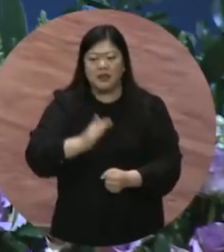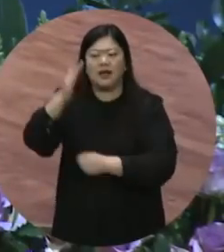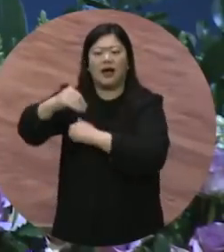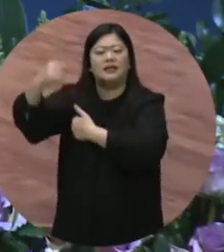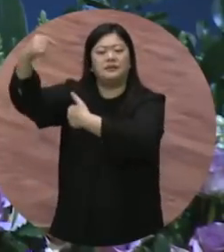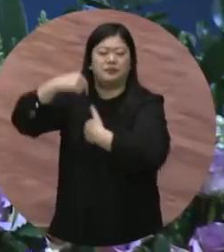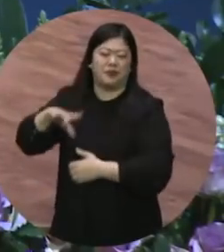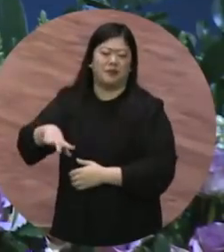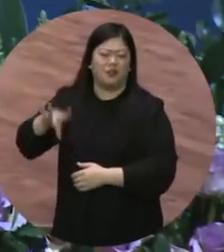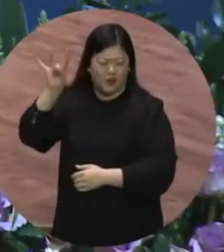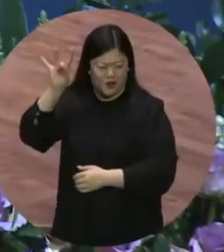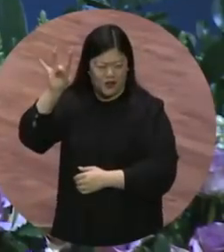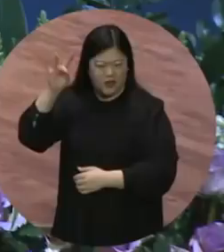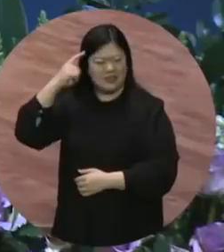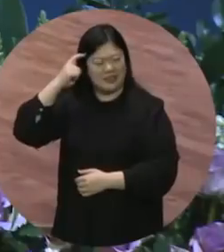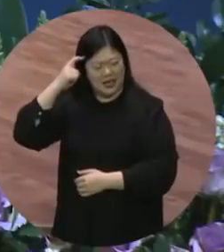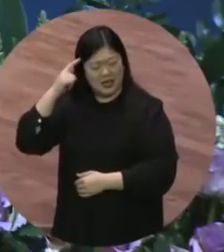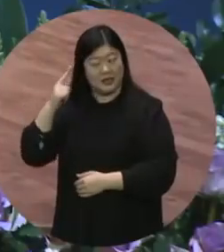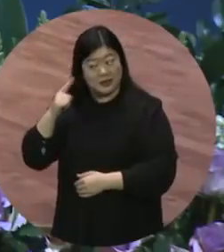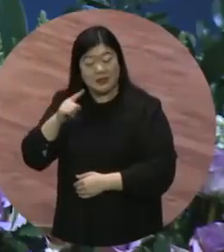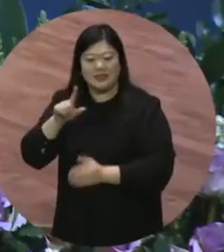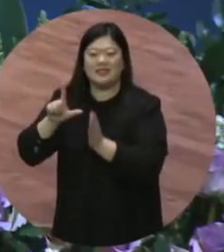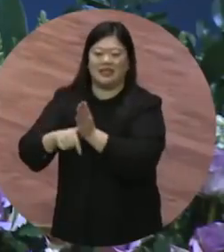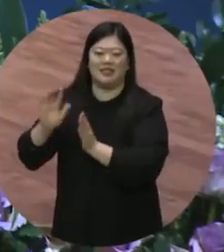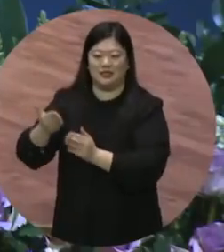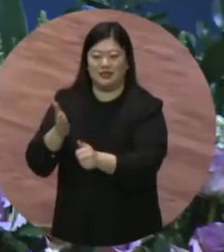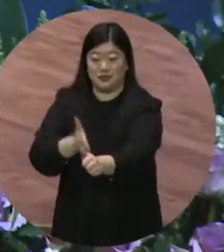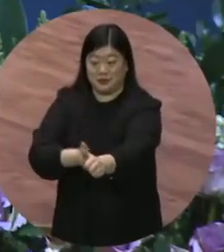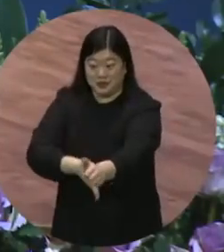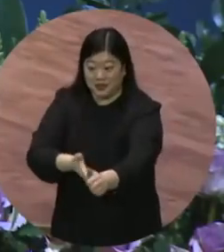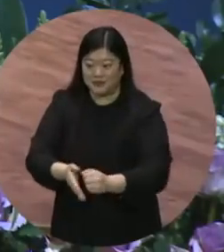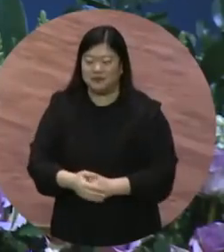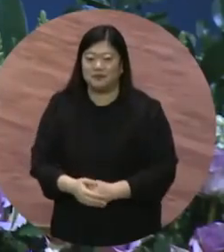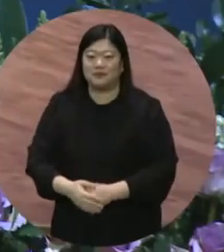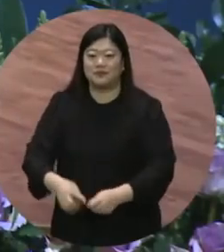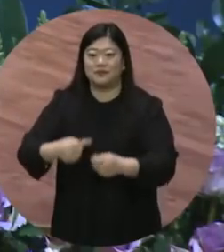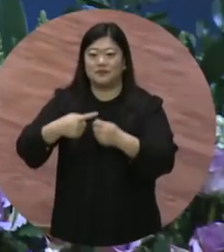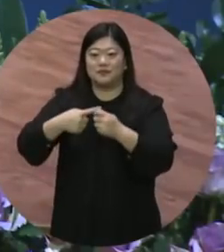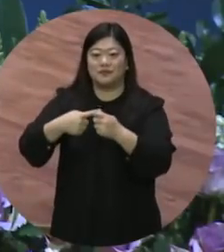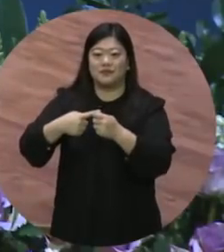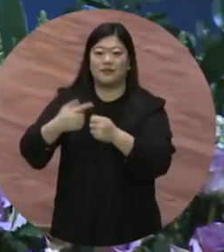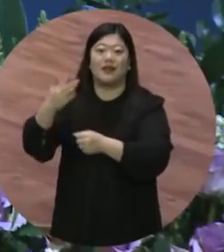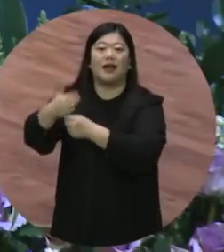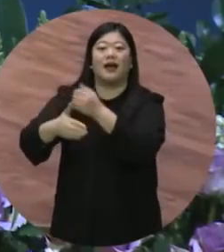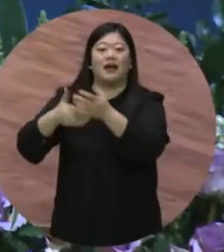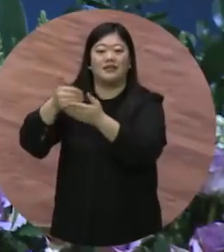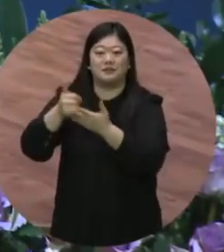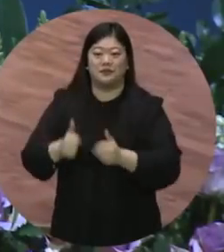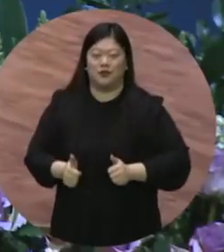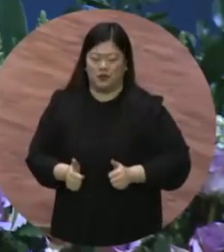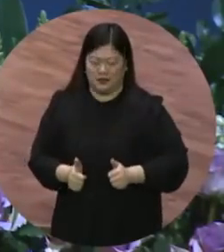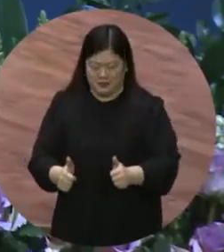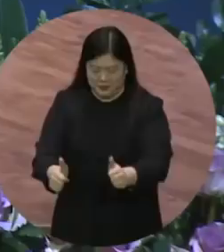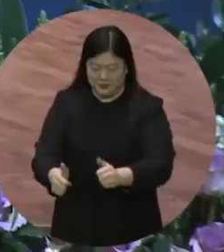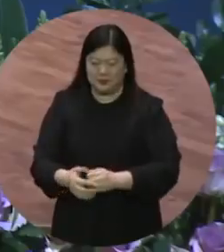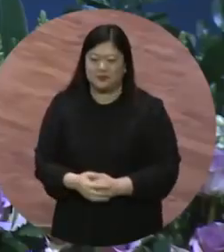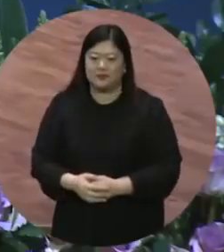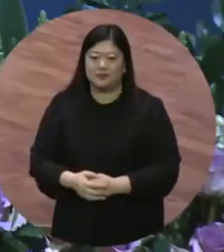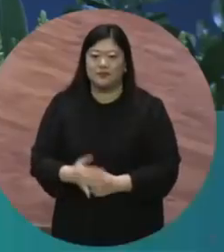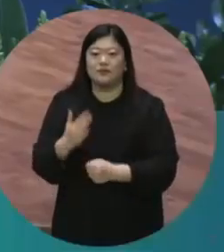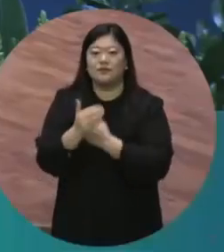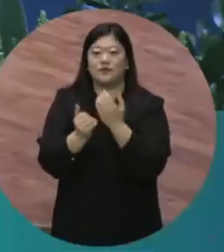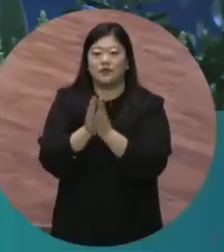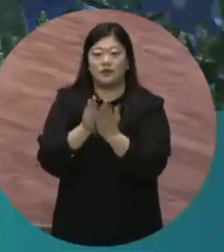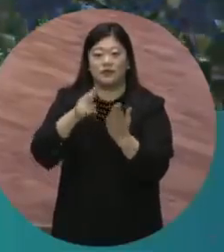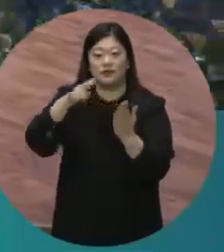여러분 되기를 예수 그리스도의 이름으로 축복합니다. 첫 번째입니다. 하나님의 열심입니다. 사도행전 7장 2절에서 4절